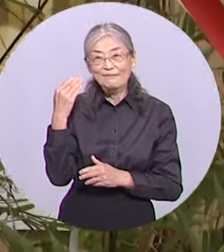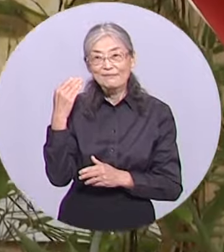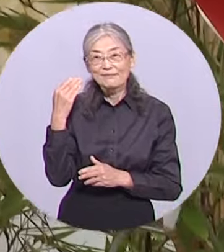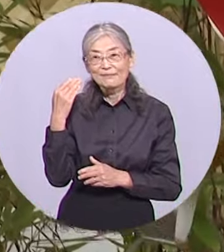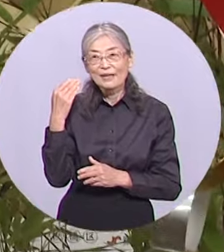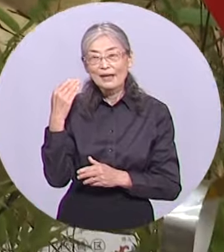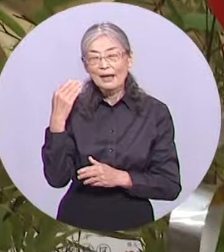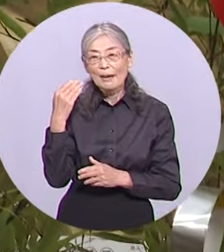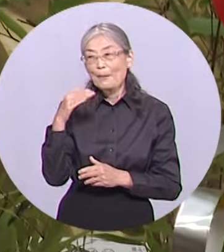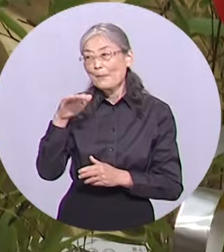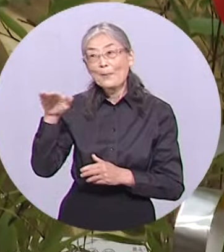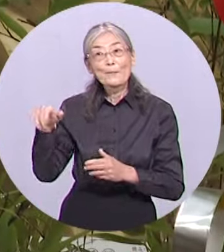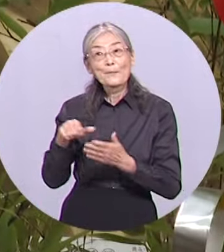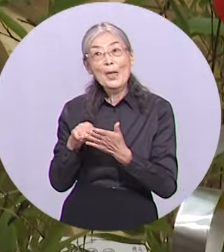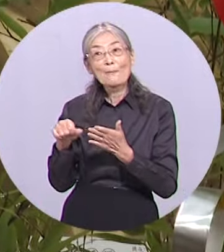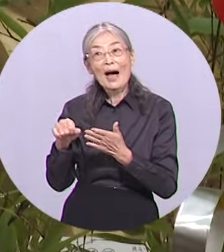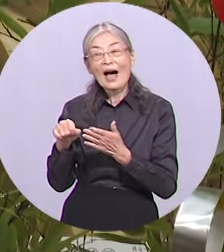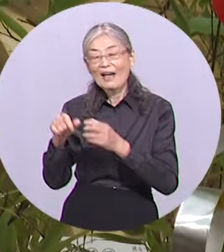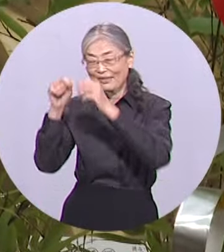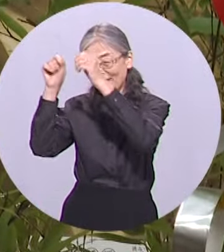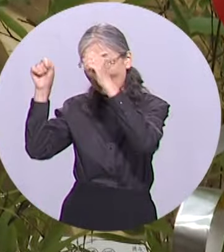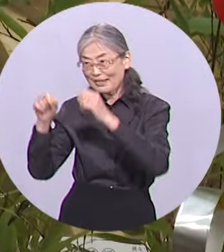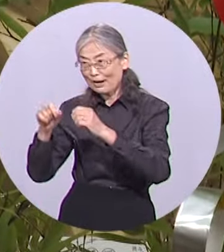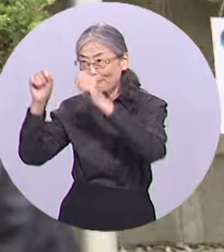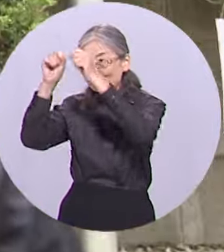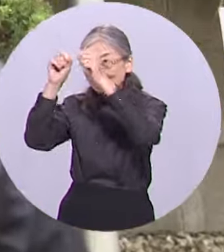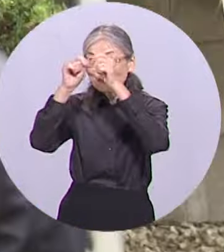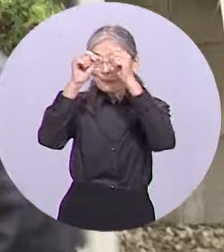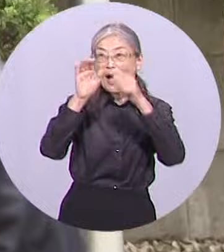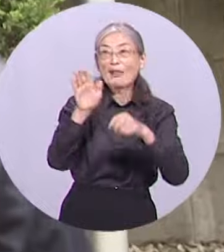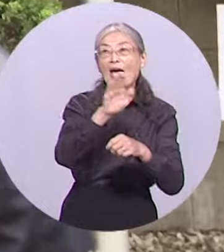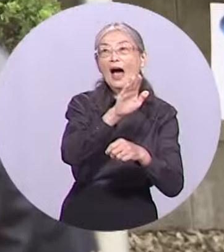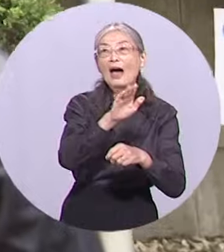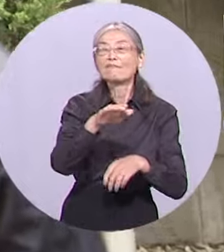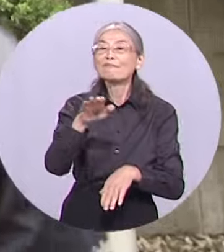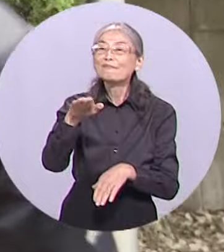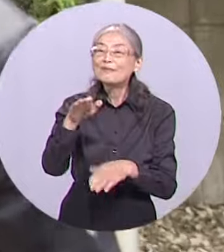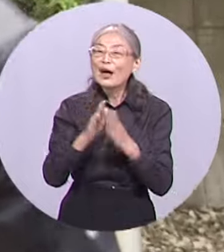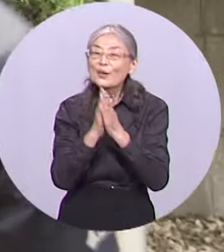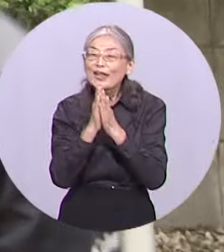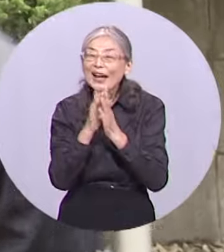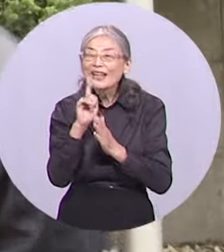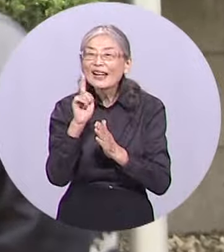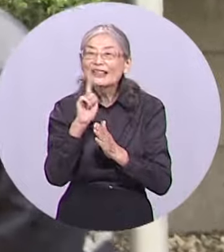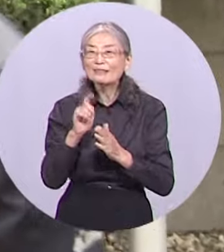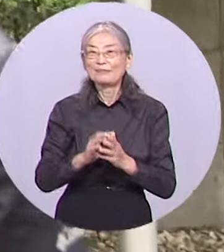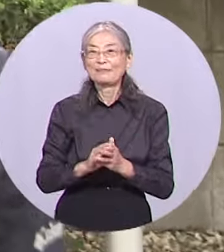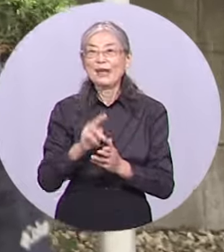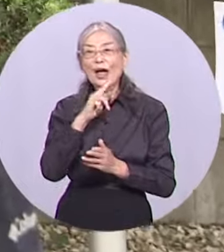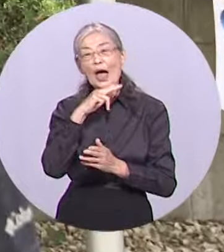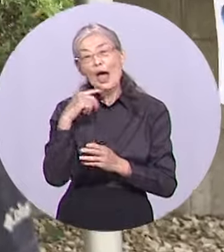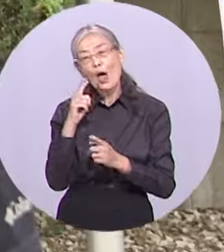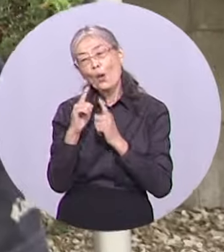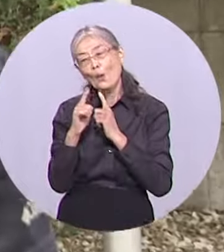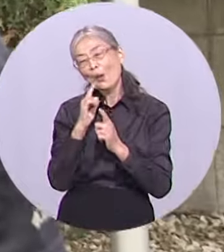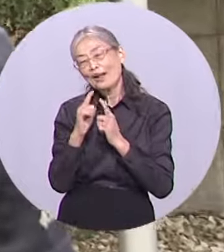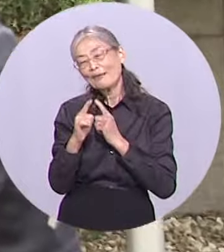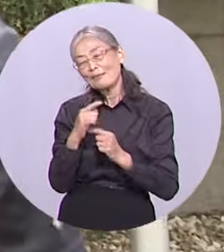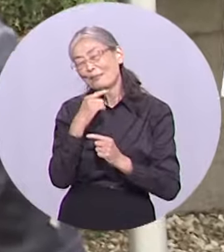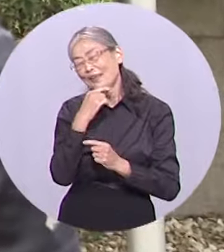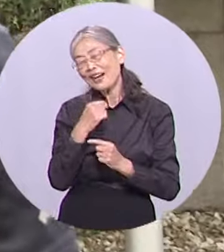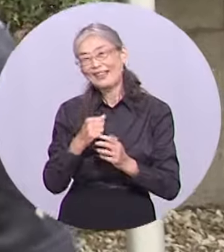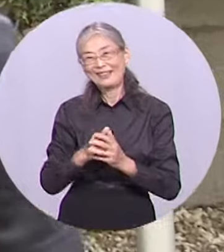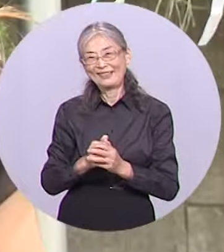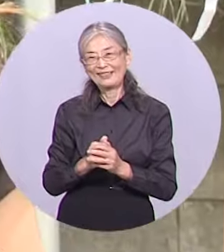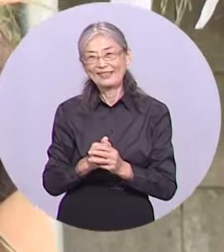した今玉メンバーの短冊も綺麗に飾られていましたよ。 短冊に何のお願いを書きましたか？ 英語を喋るようになり